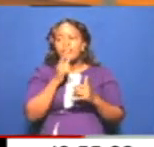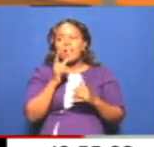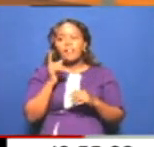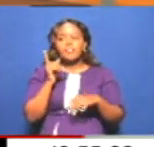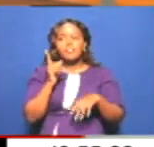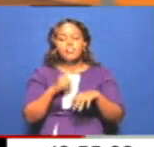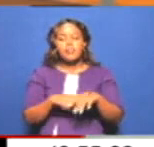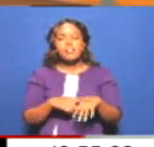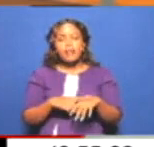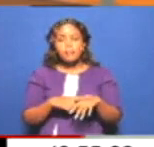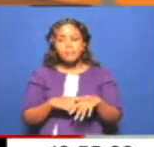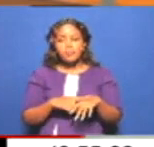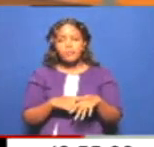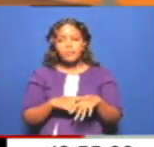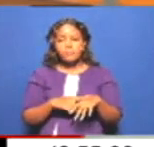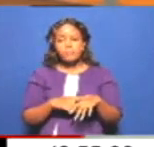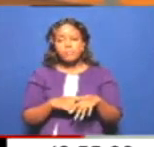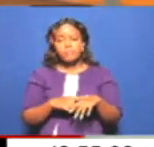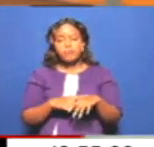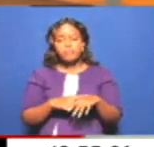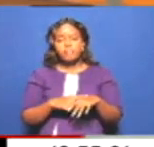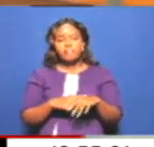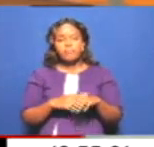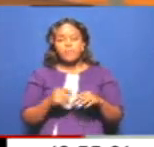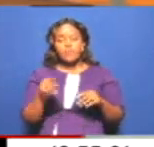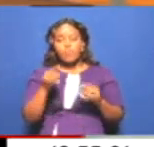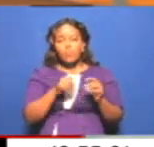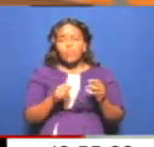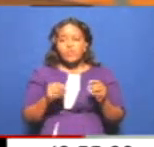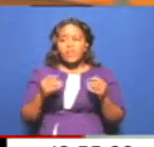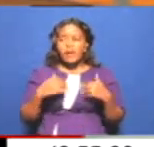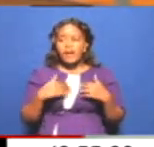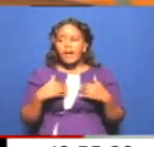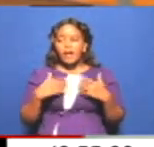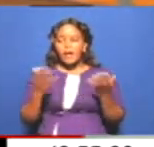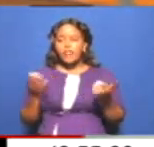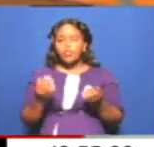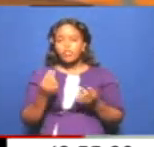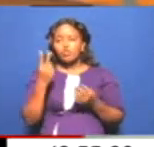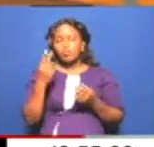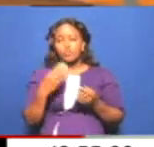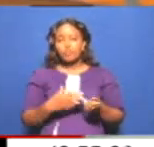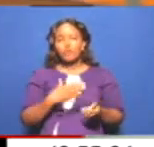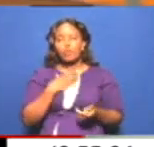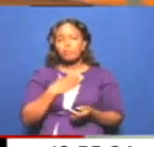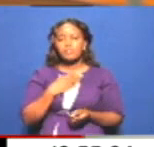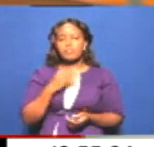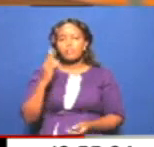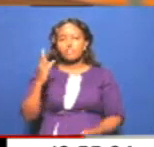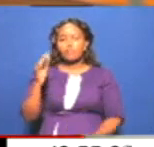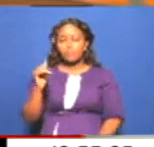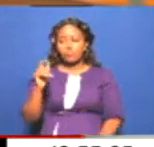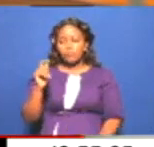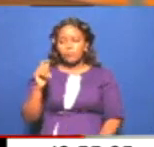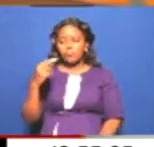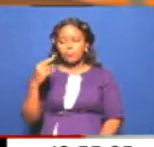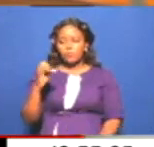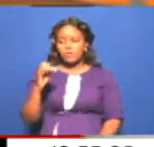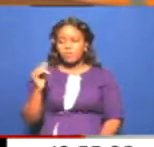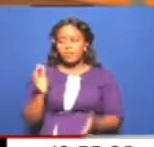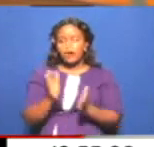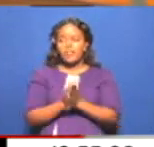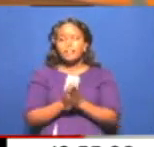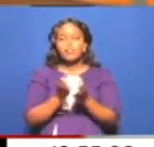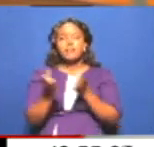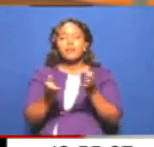zetu za Lunchtime News. Studioni tumekuwa tukiwashirikisha wageni wangu, Sylvia Mulama ni mwanasiasa na mfanyi biashara,